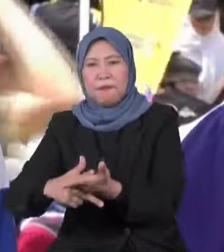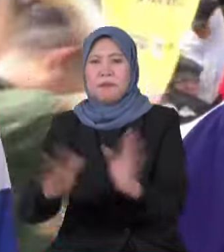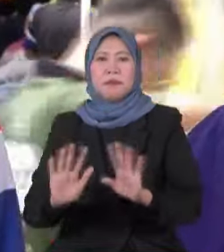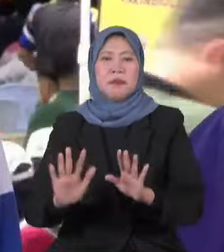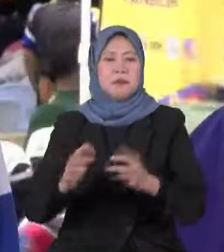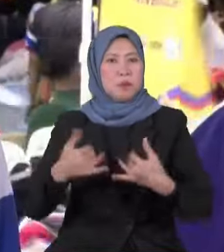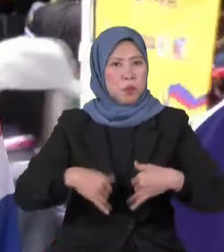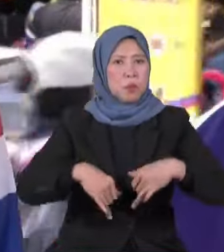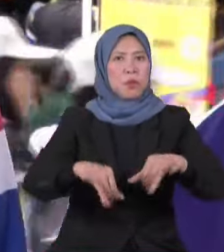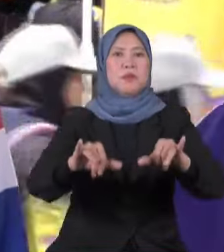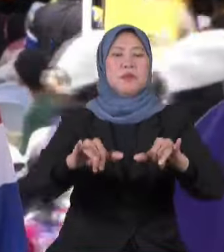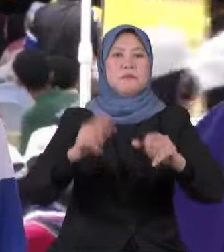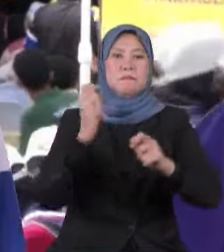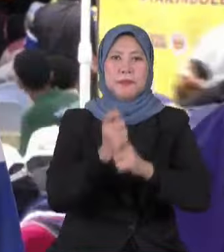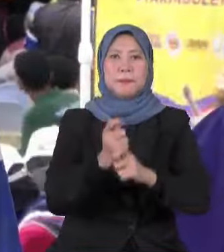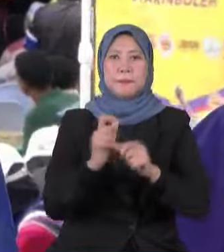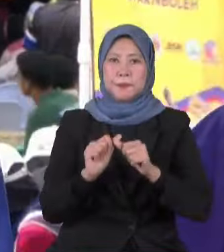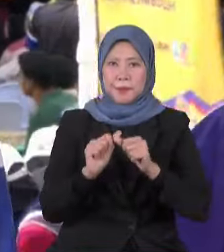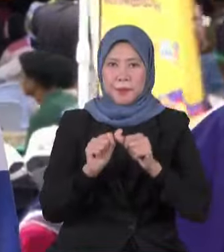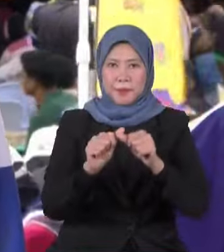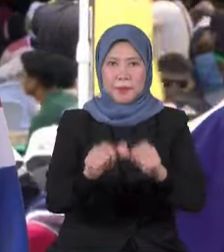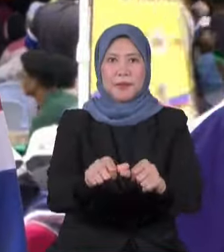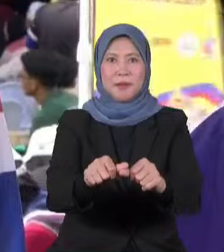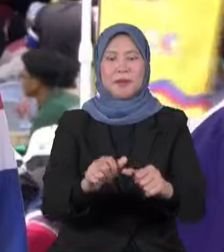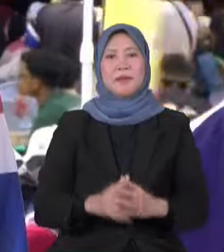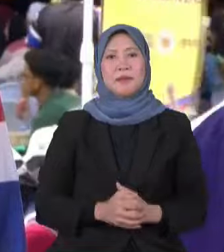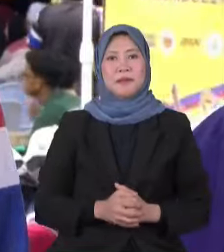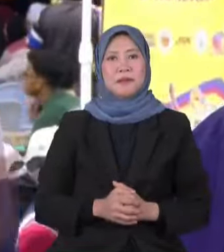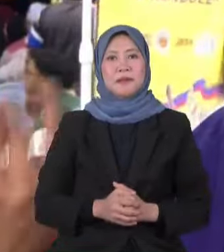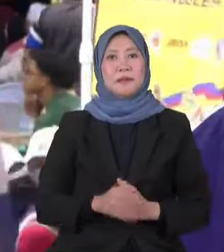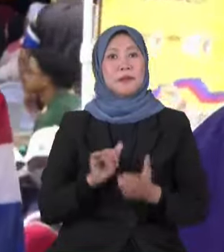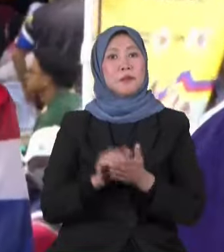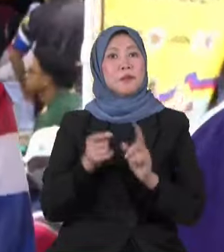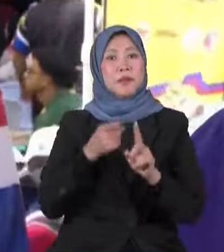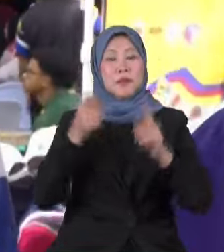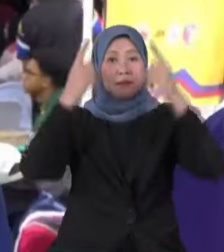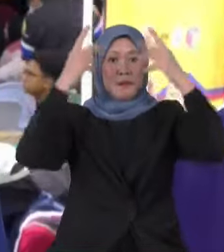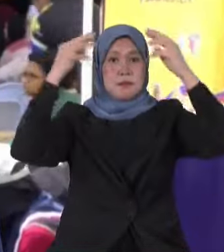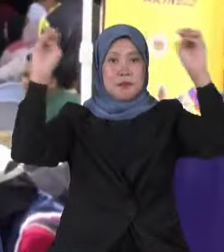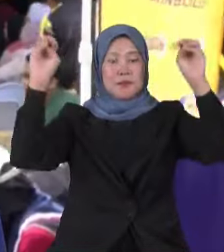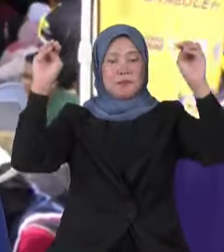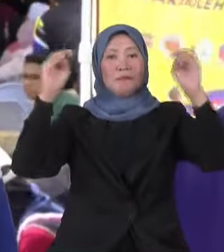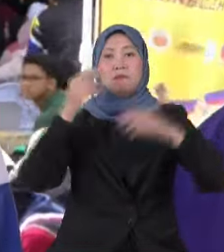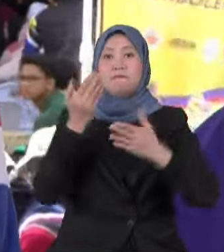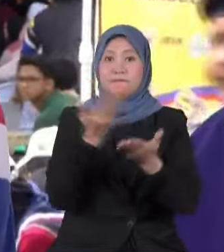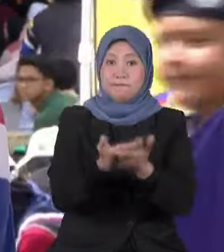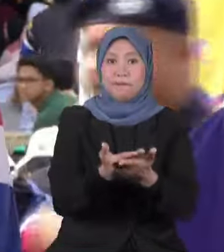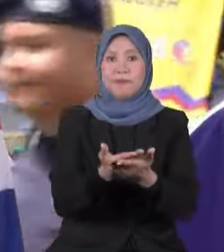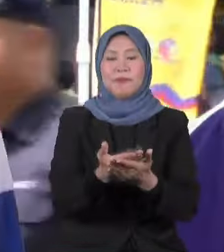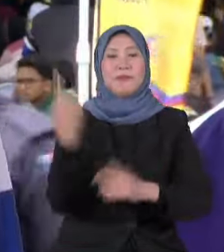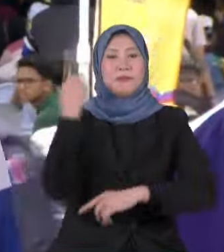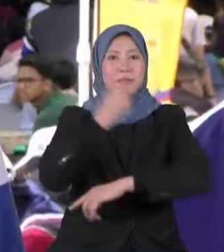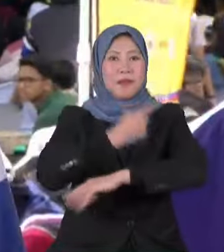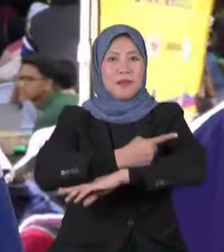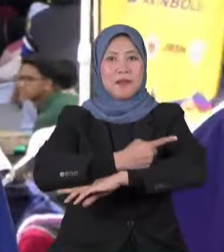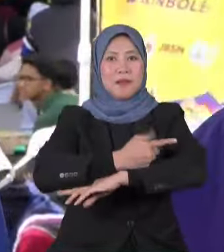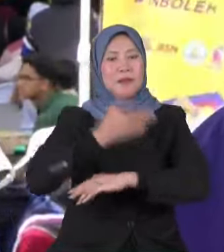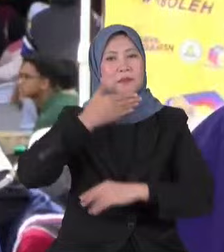momen kita berkekalan dan ini juga antara perjuangan yang Yang Amat Perdana Menteri. Momen waktu hari pekerja itu